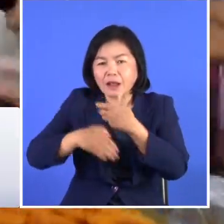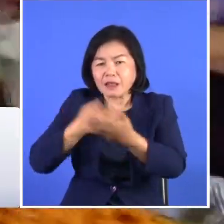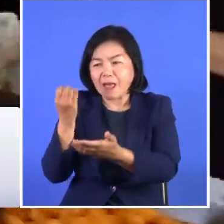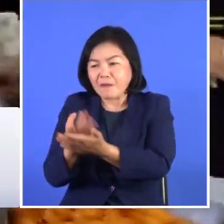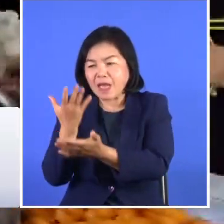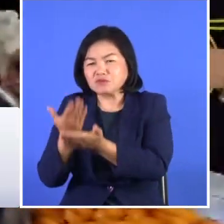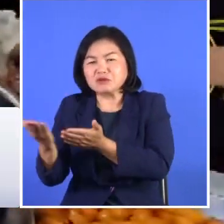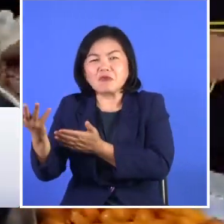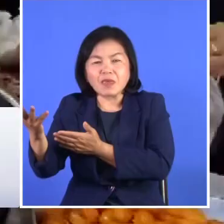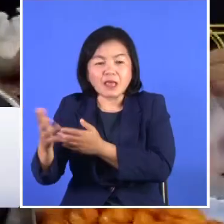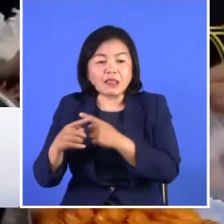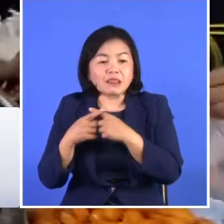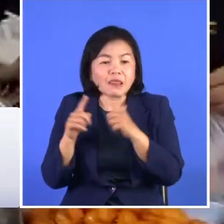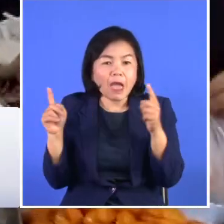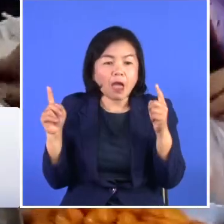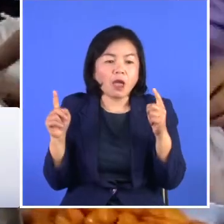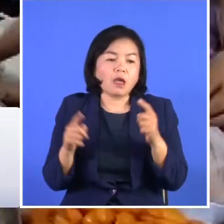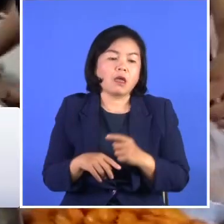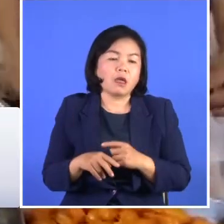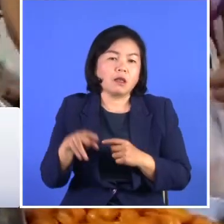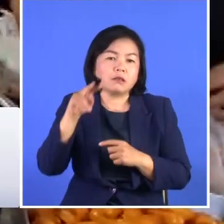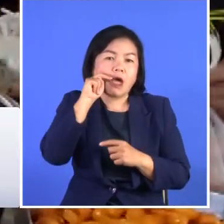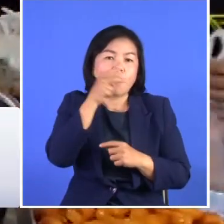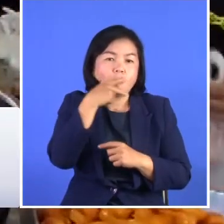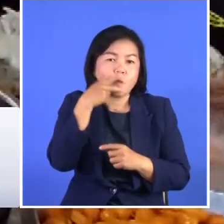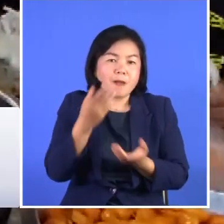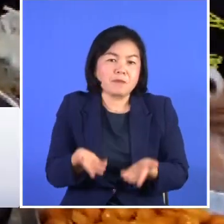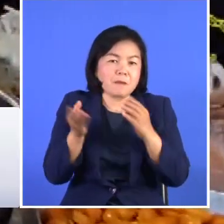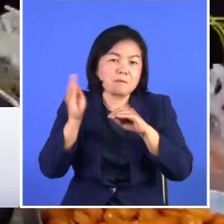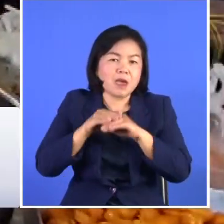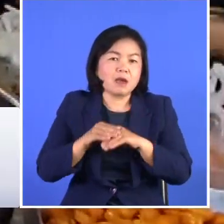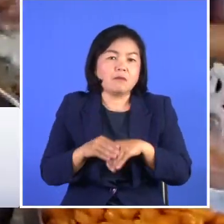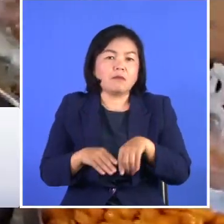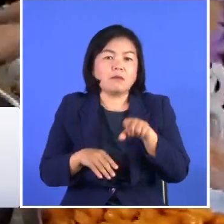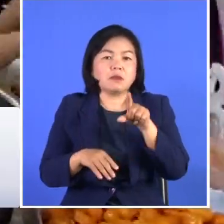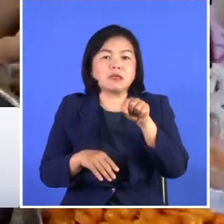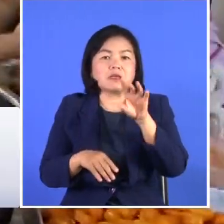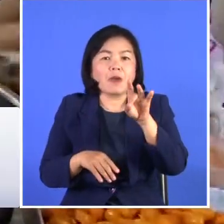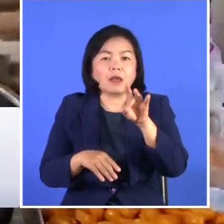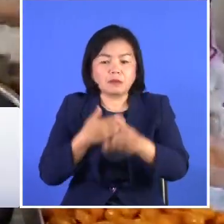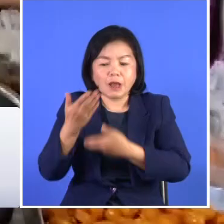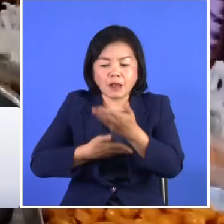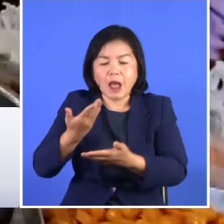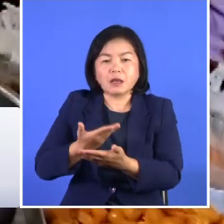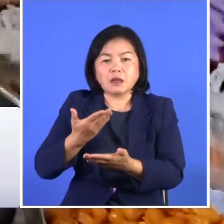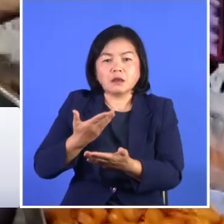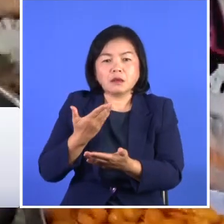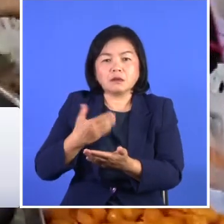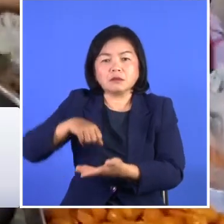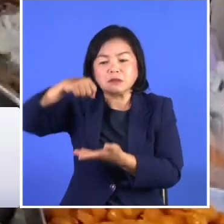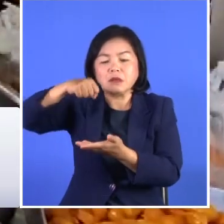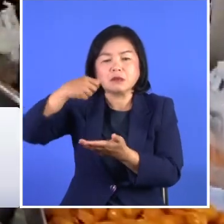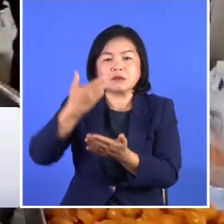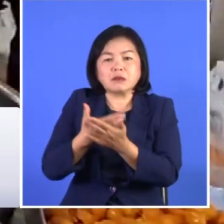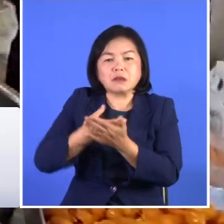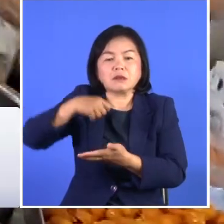กินแต่ราคาน้ำตาลทรายมันขึ้นมา28บาทผมยังขายถุงละ10บาทเท่าเดิมทำยังไงดีผู้บริโภคมีกำลังซื้อ